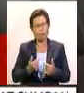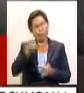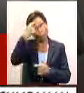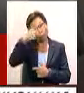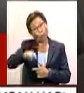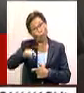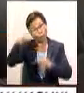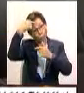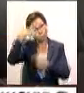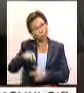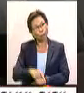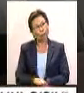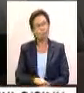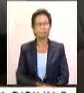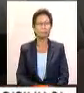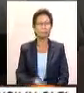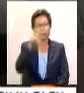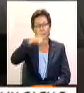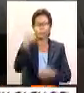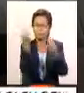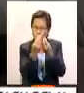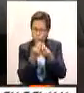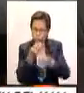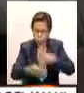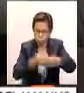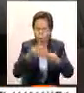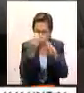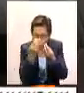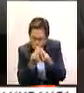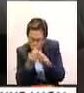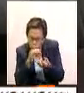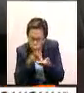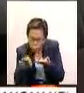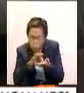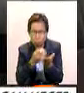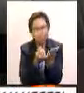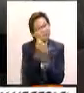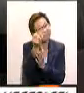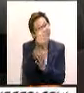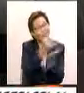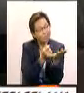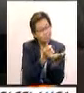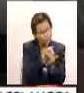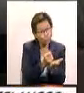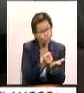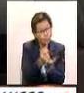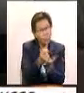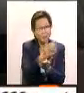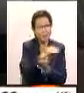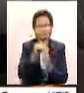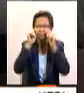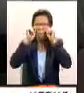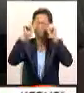untuk membuat proses pengiraan undi lebih telus dan untuk juga create